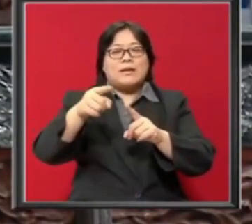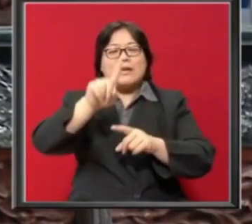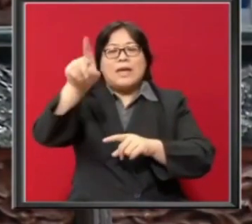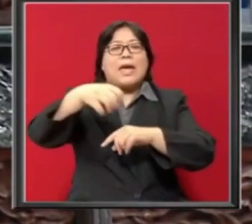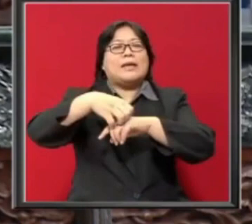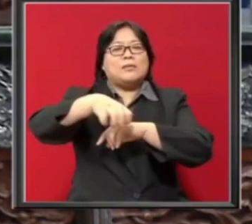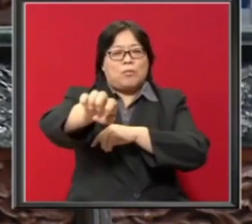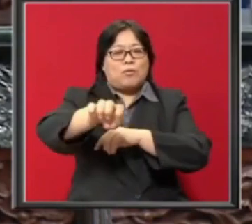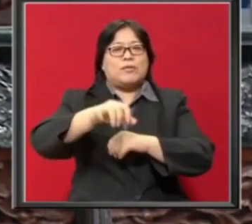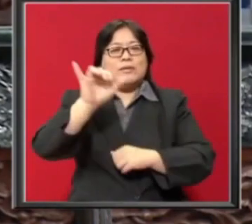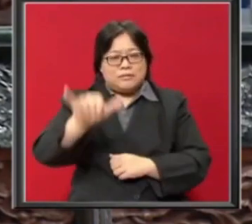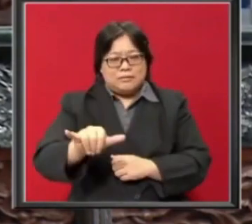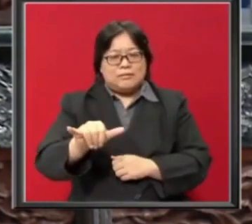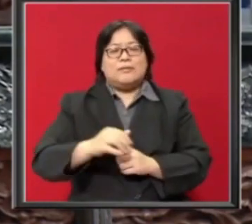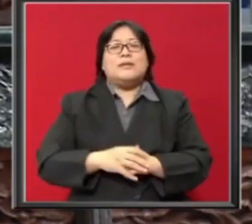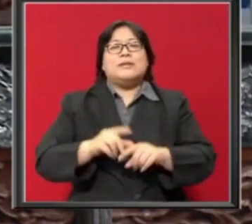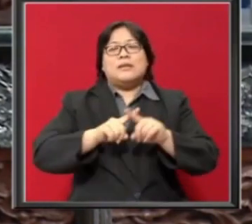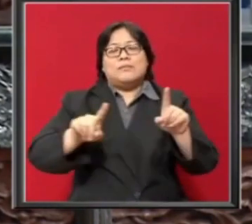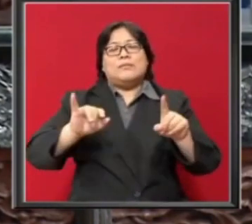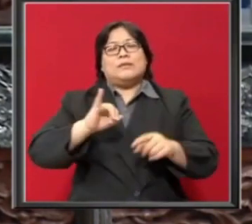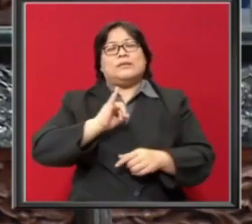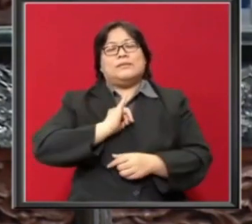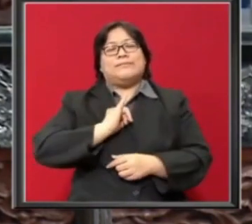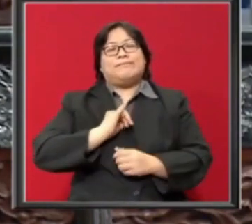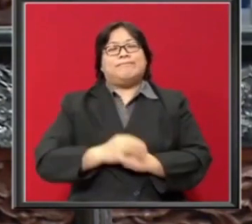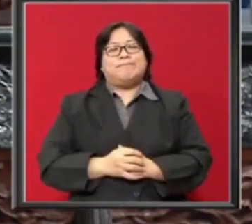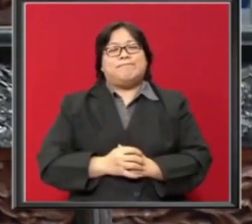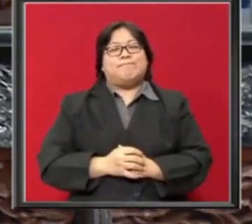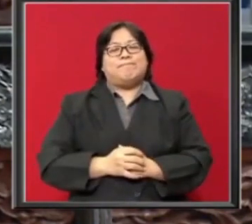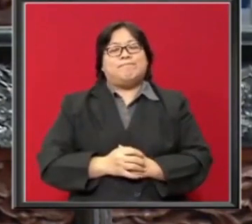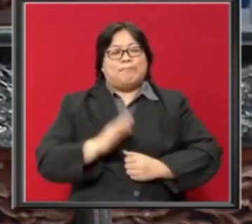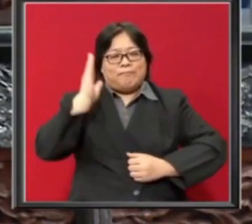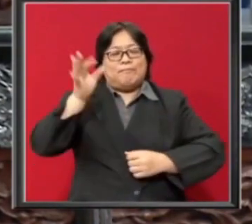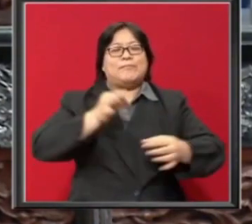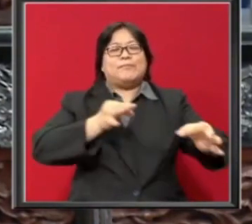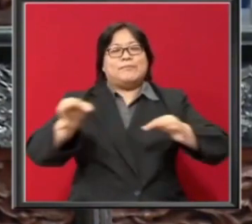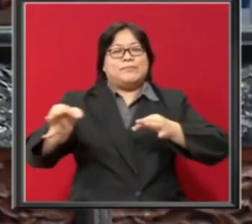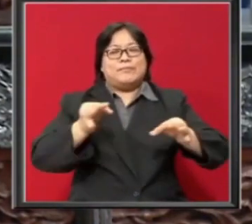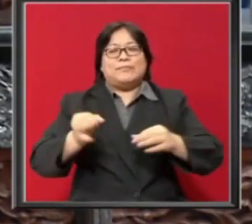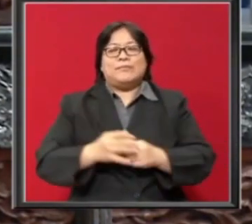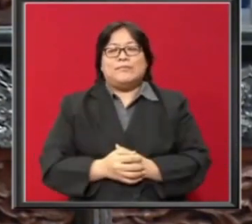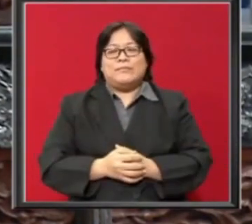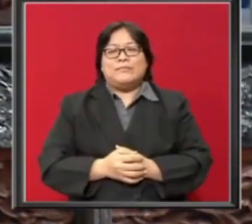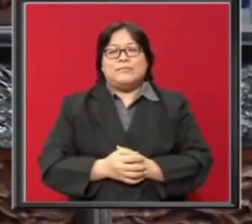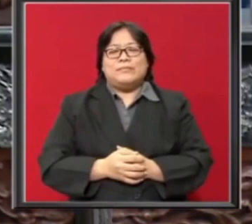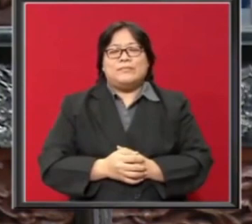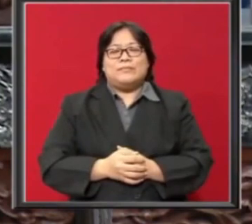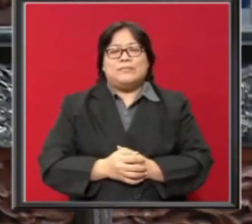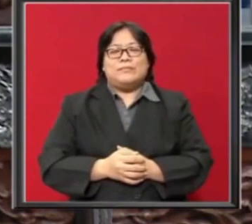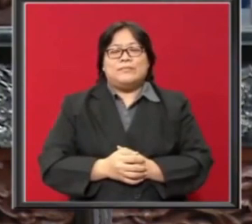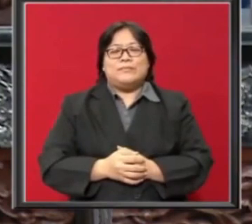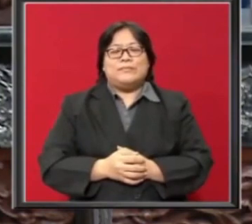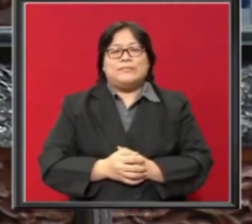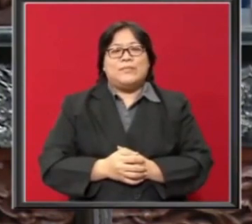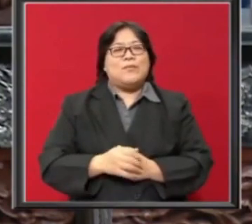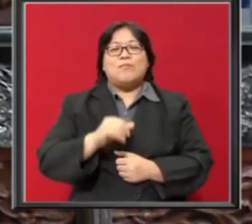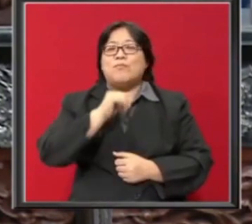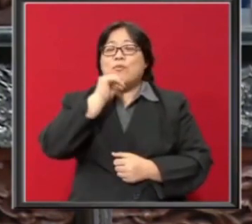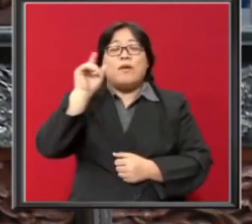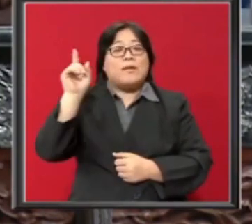exsual export tetapi saya akan Jelaskan bahwa nya bahwa